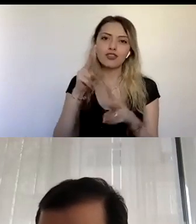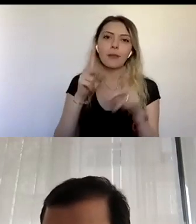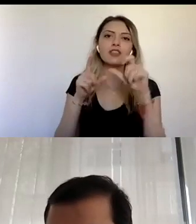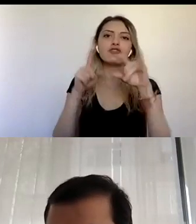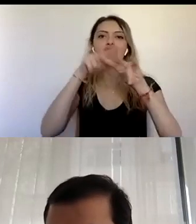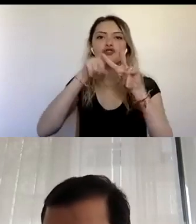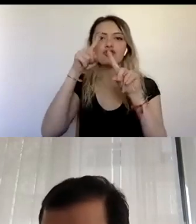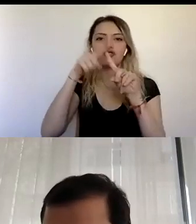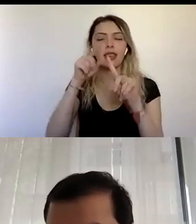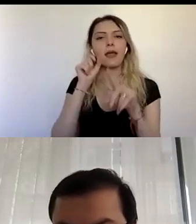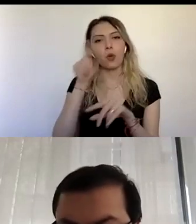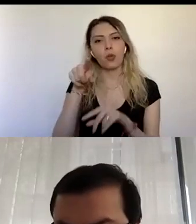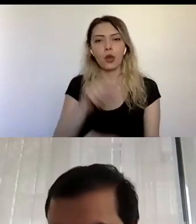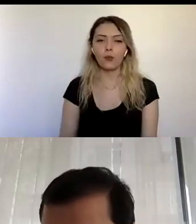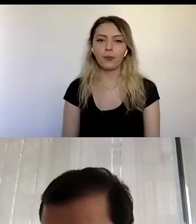Oradan da bakabilir arkadaşlar.